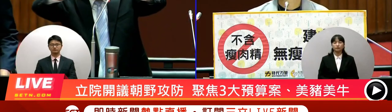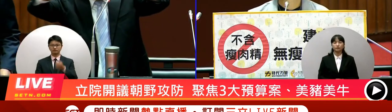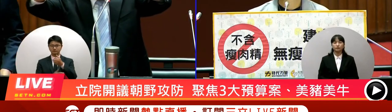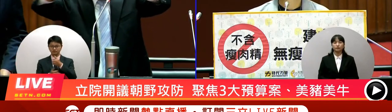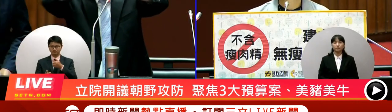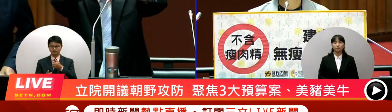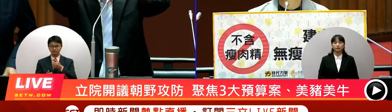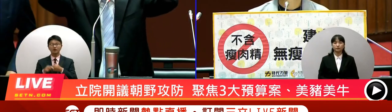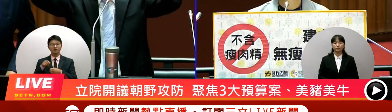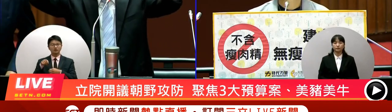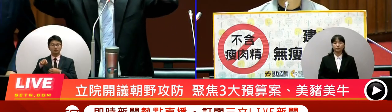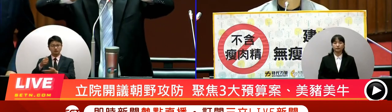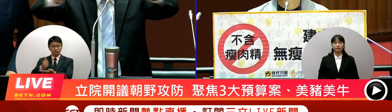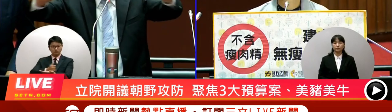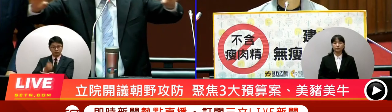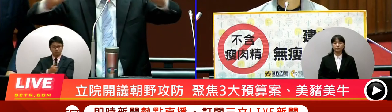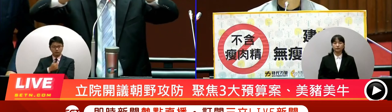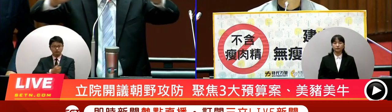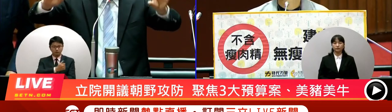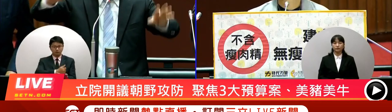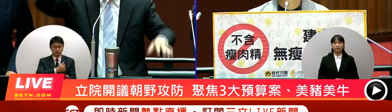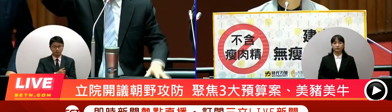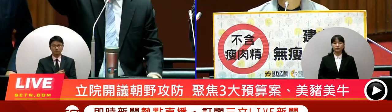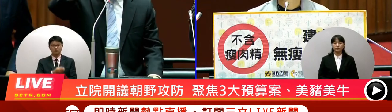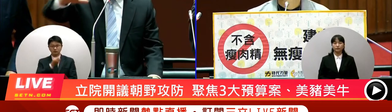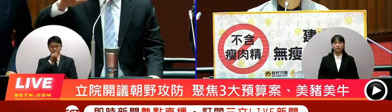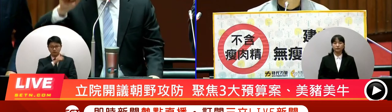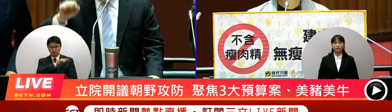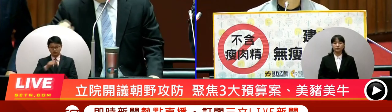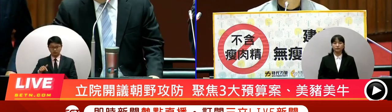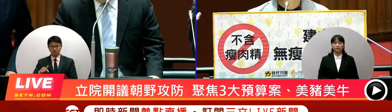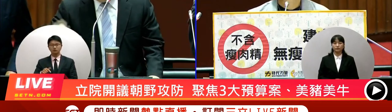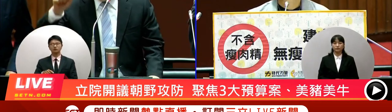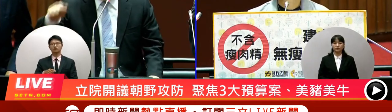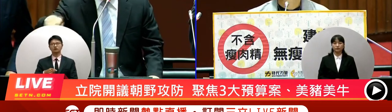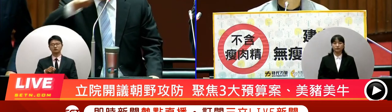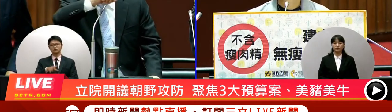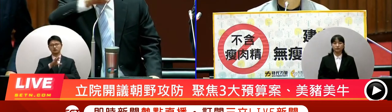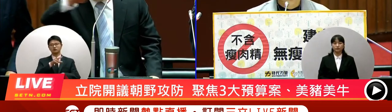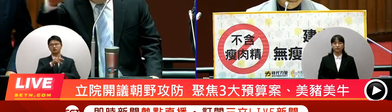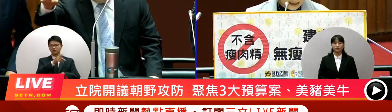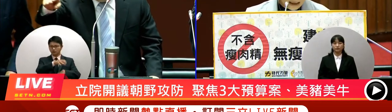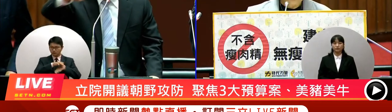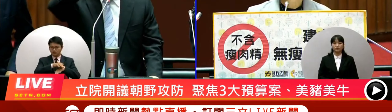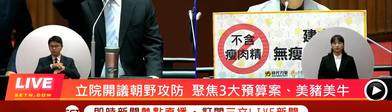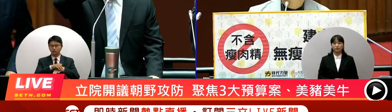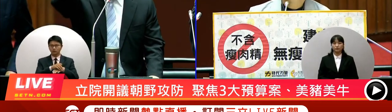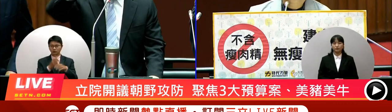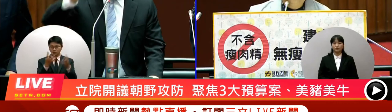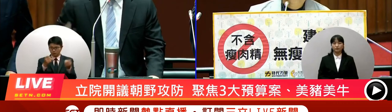进口的各种食品啊什么等等，我们都有很科学的数据管理，